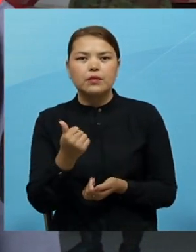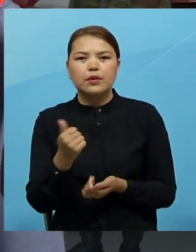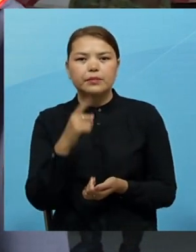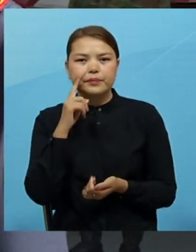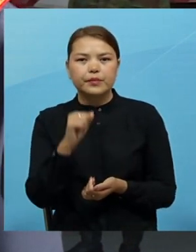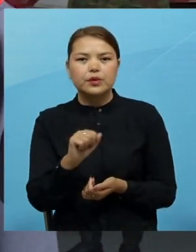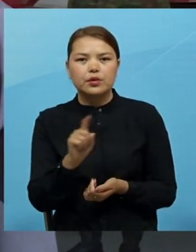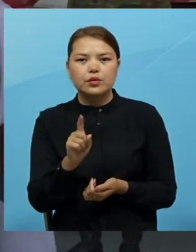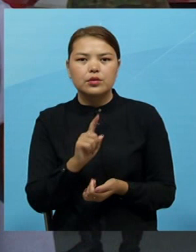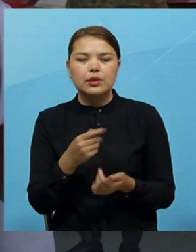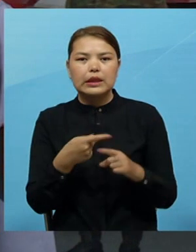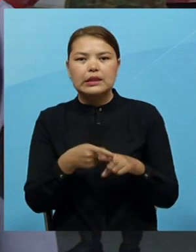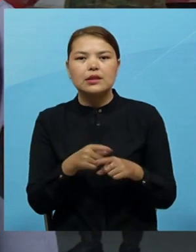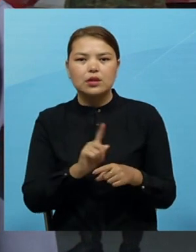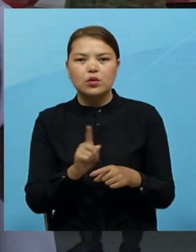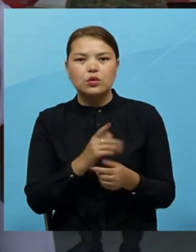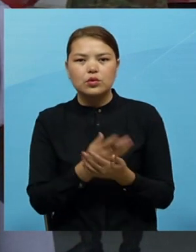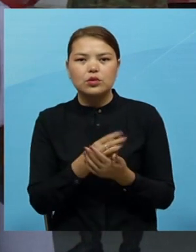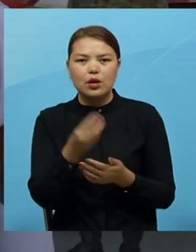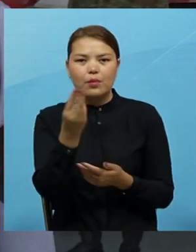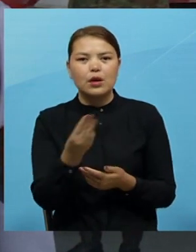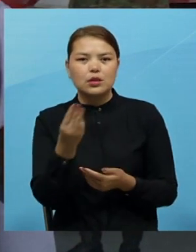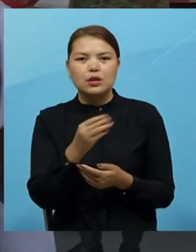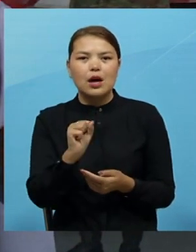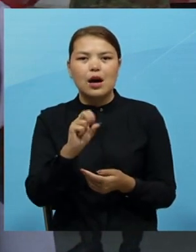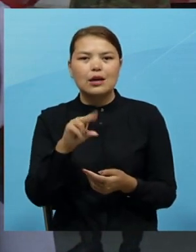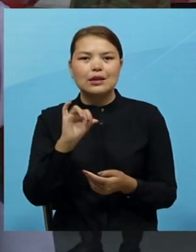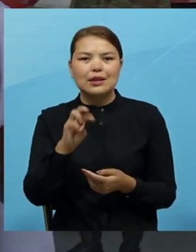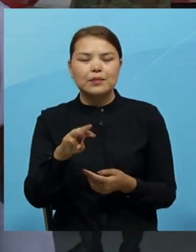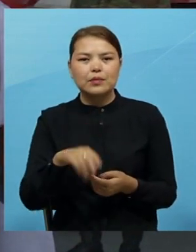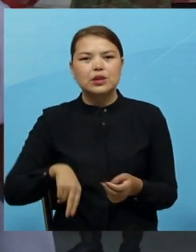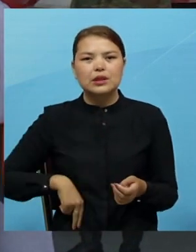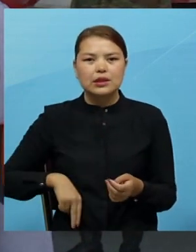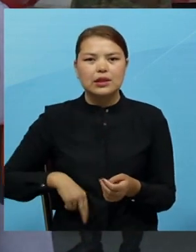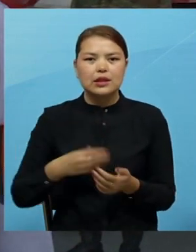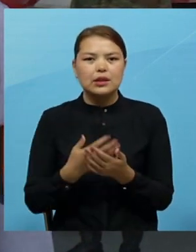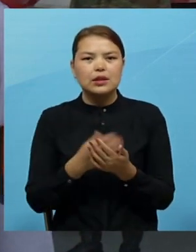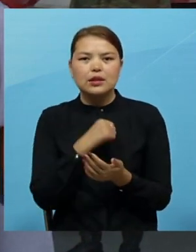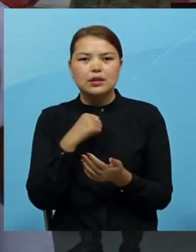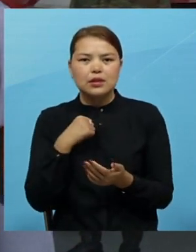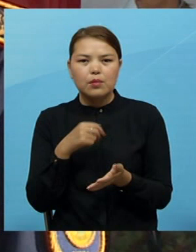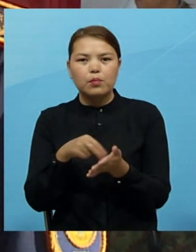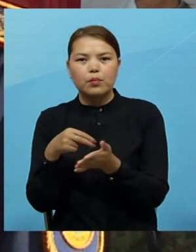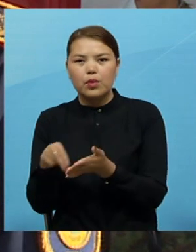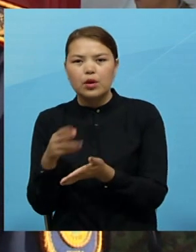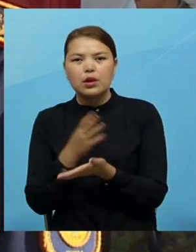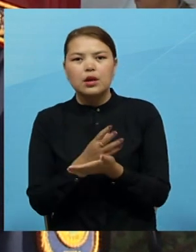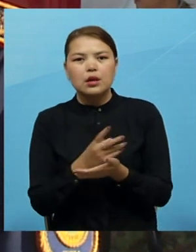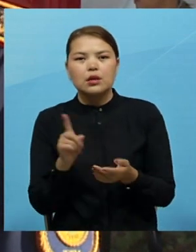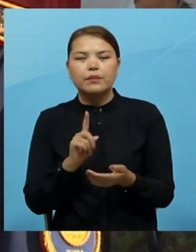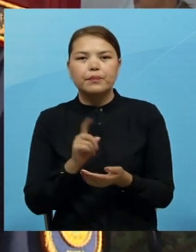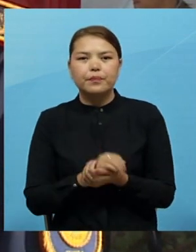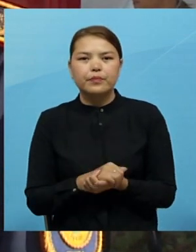бірінші айтатын, бұл техниканың бәрі Маңғыстау облысының әкімшілігі лизингке алып отыр. Бұл техниканың